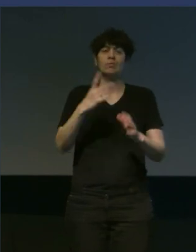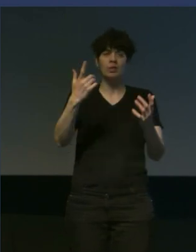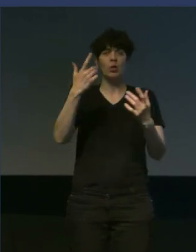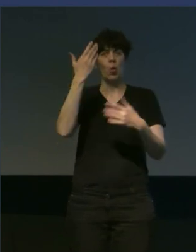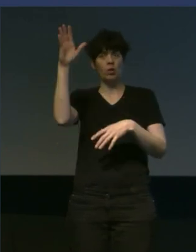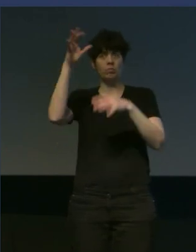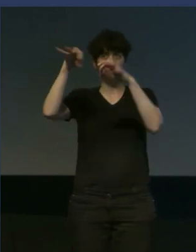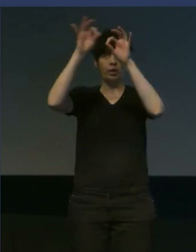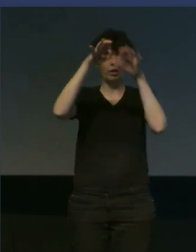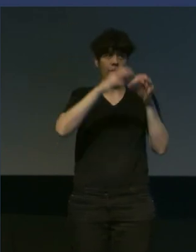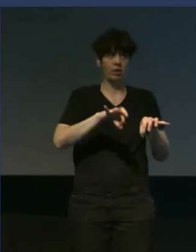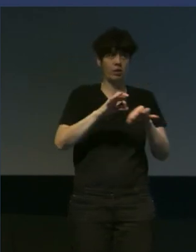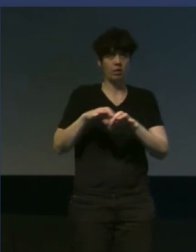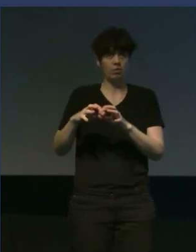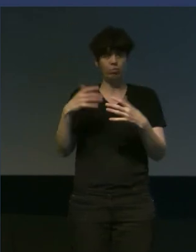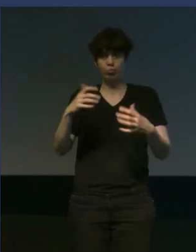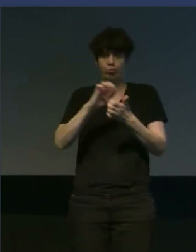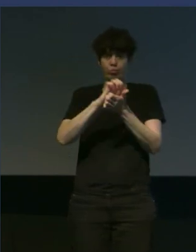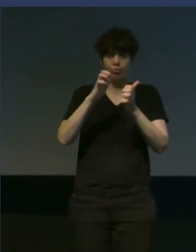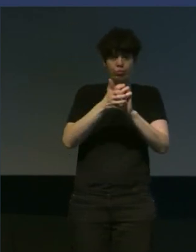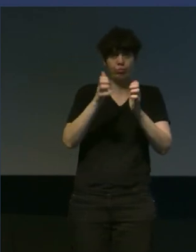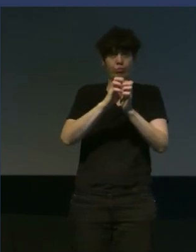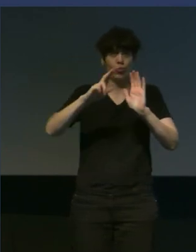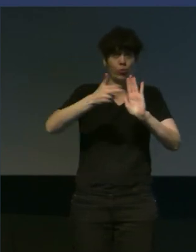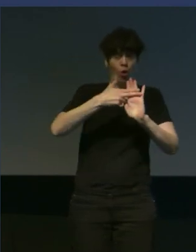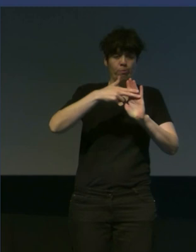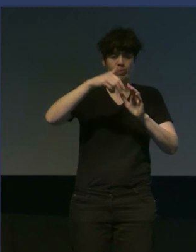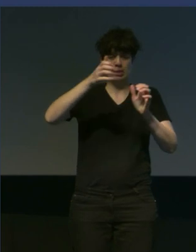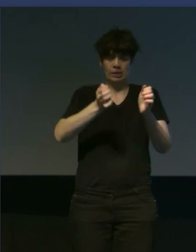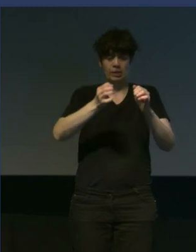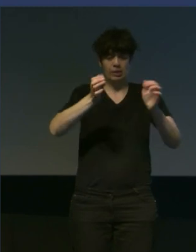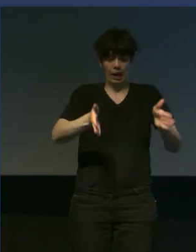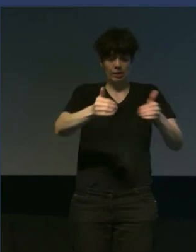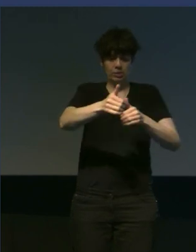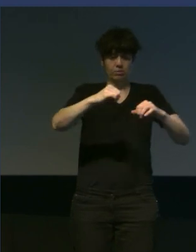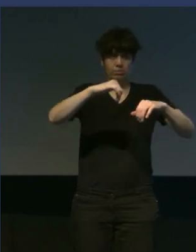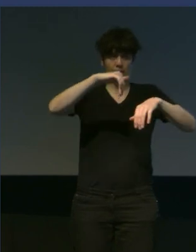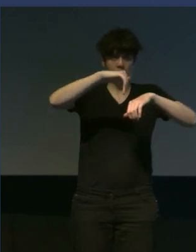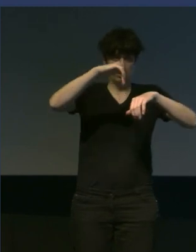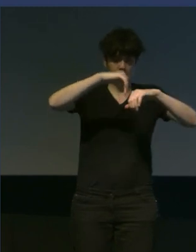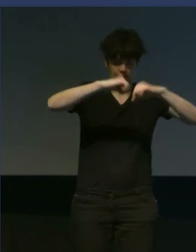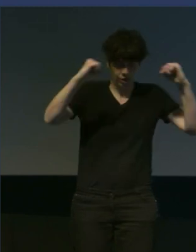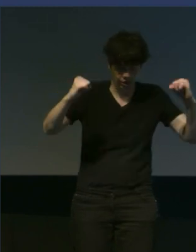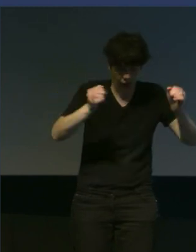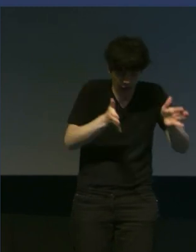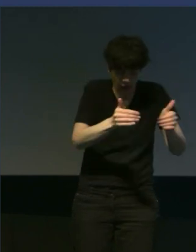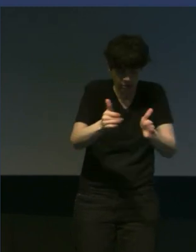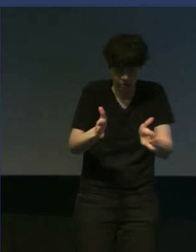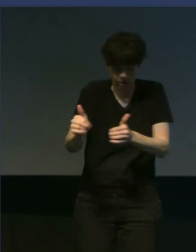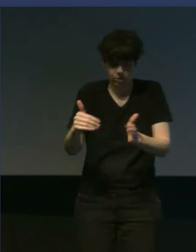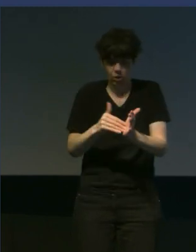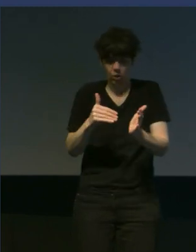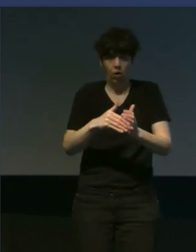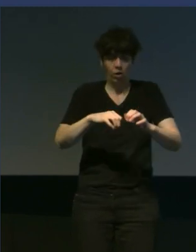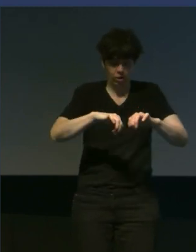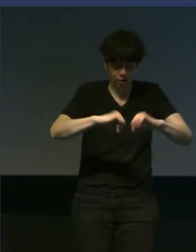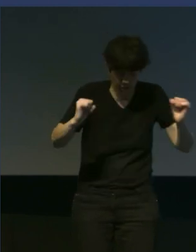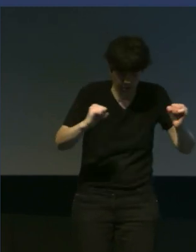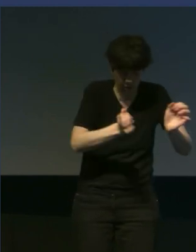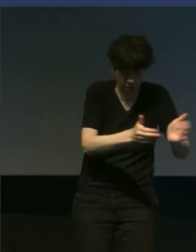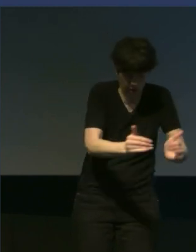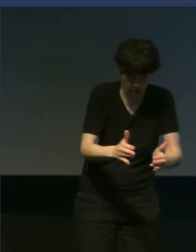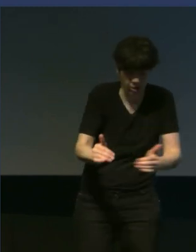très compliqué, c'est encore plus normé. Il y a des calques dans les poils, dans les cales. On n'est pas du tout dans quelque chose dans lequel ils